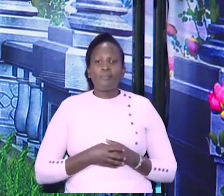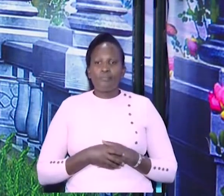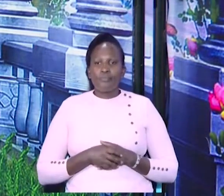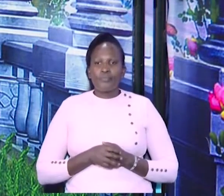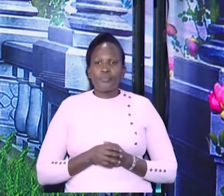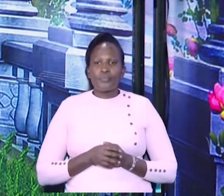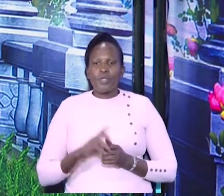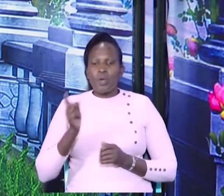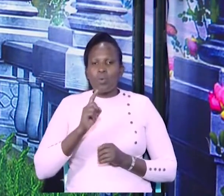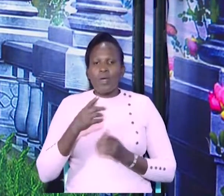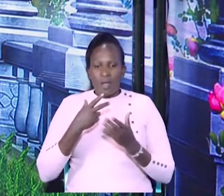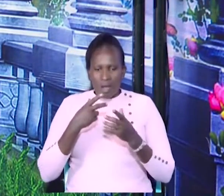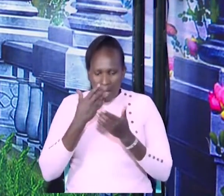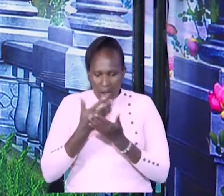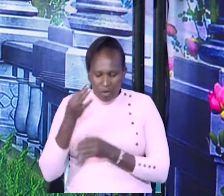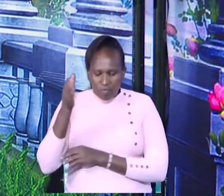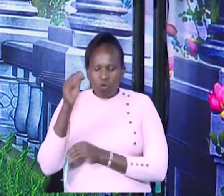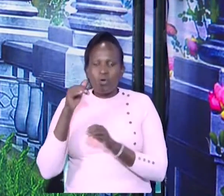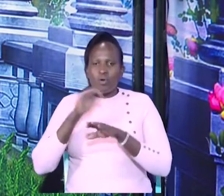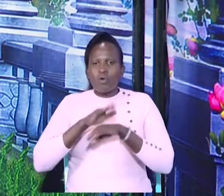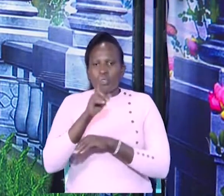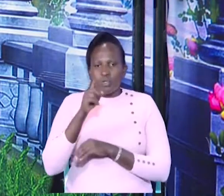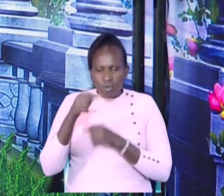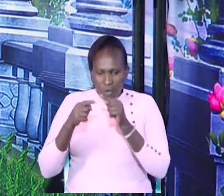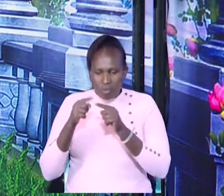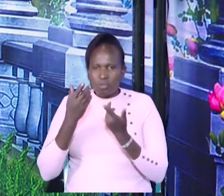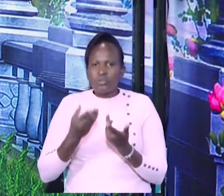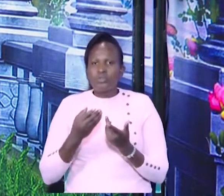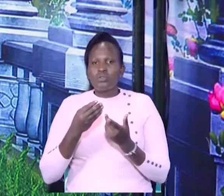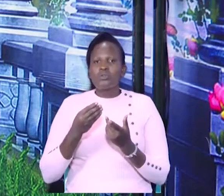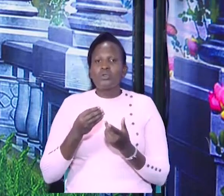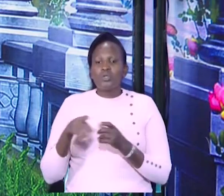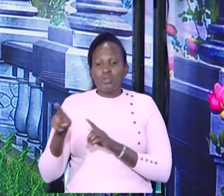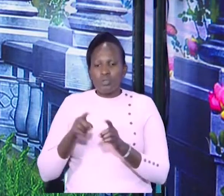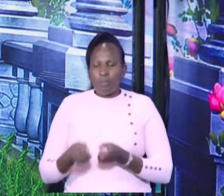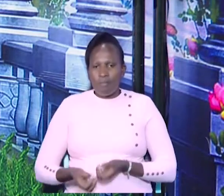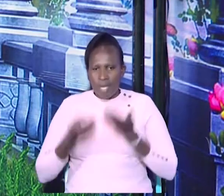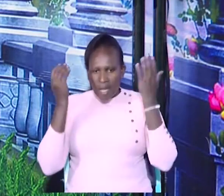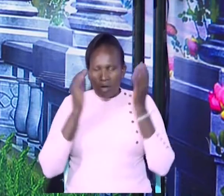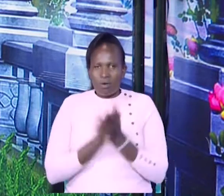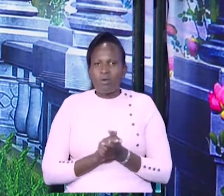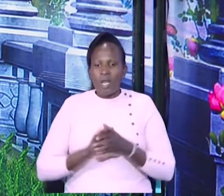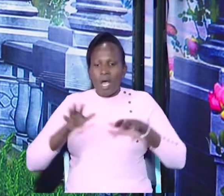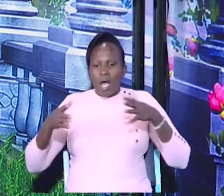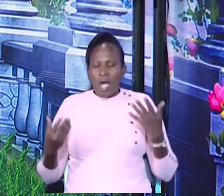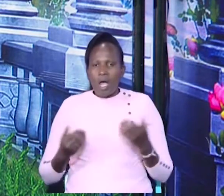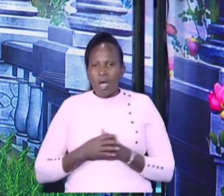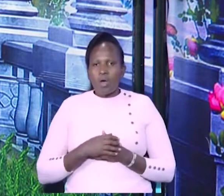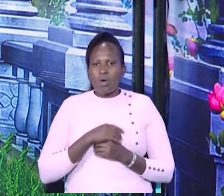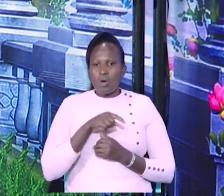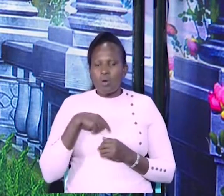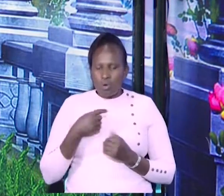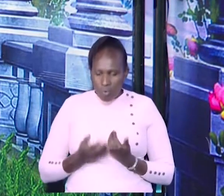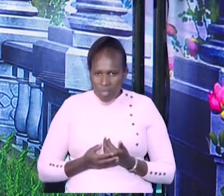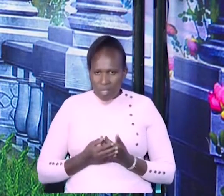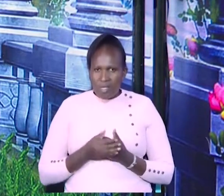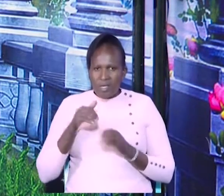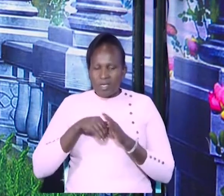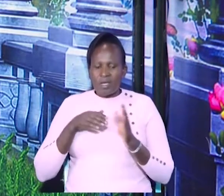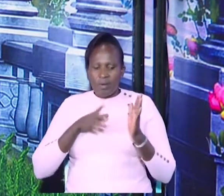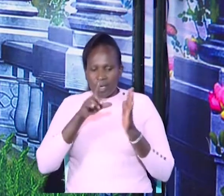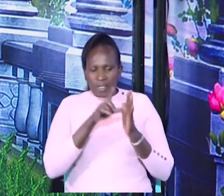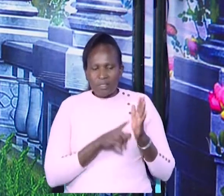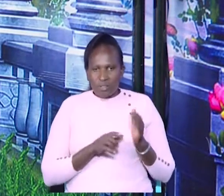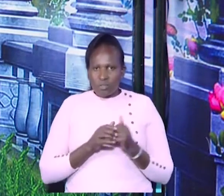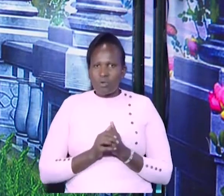hope. When the hand of God is upon you, you are going to do exploits. Na katika fenye tumekuwa katika our lesson,